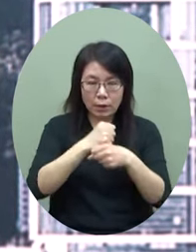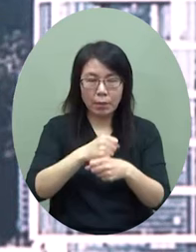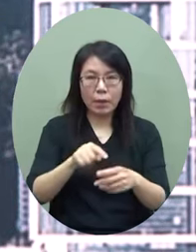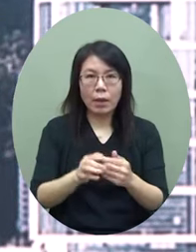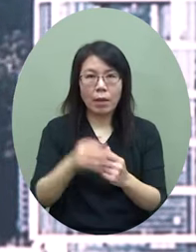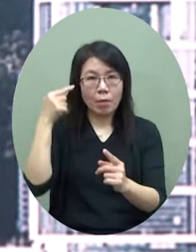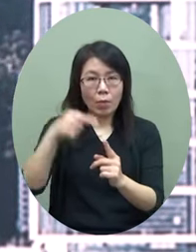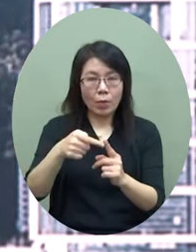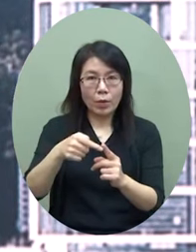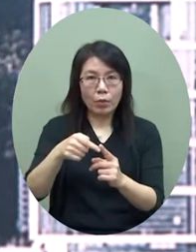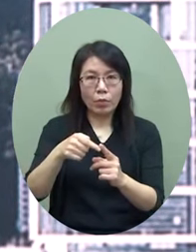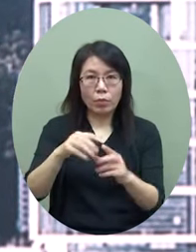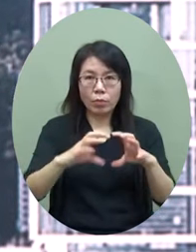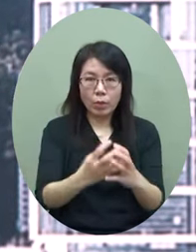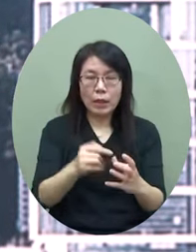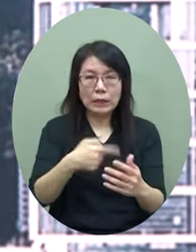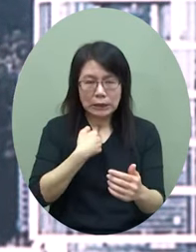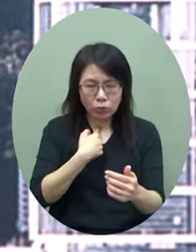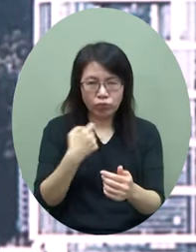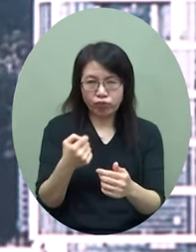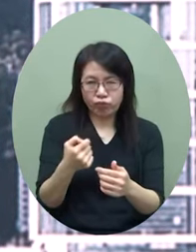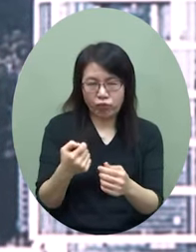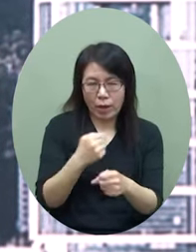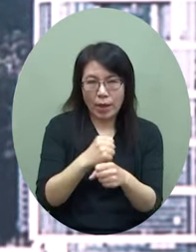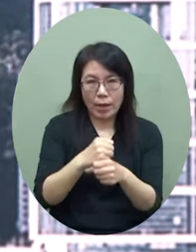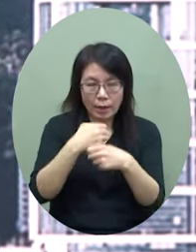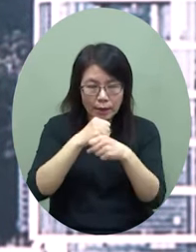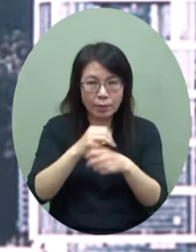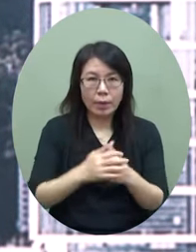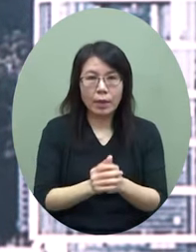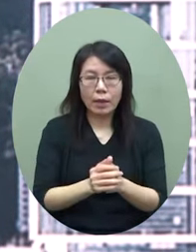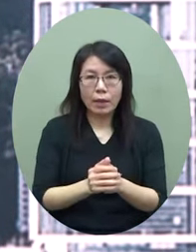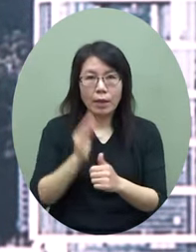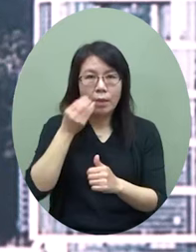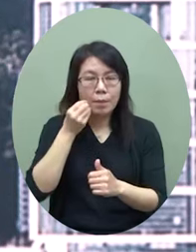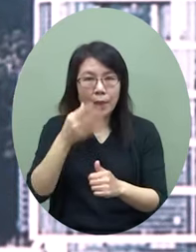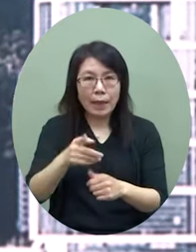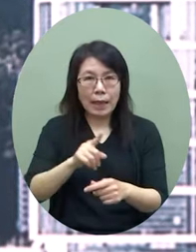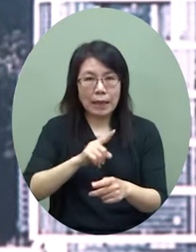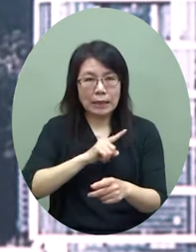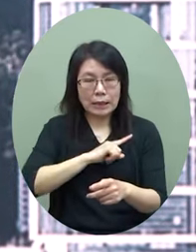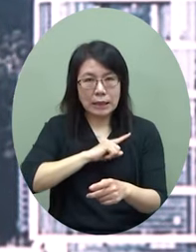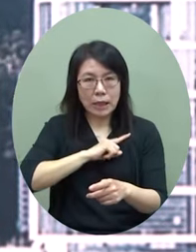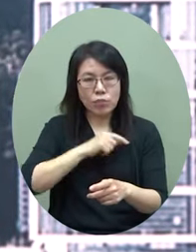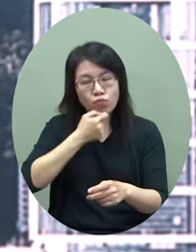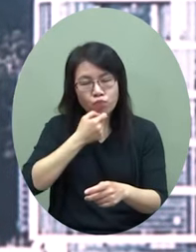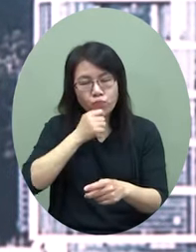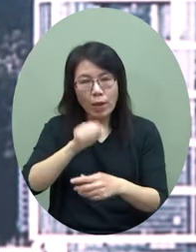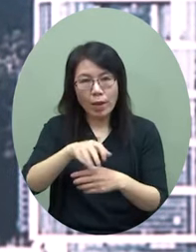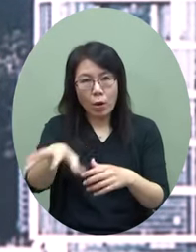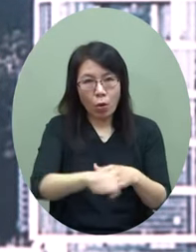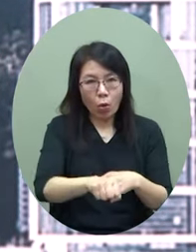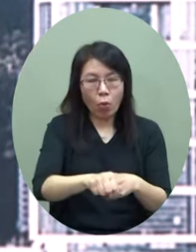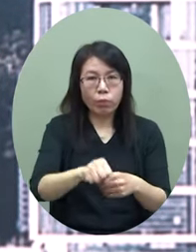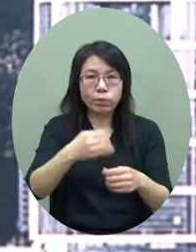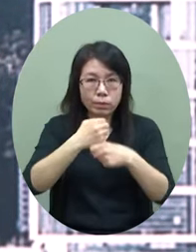目标组群的应检测检以及给市民希望自己去检测可以拿到瓶去检测的